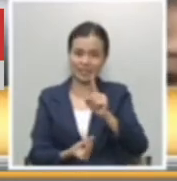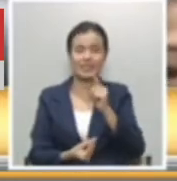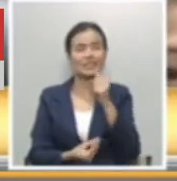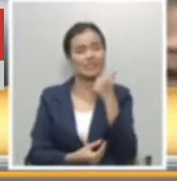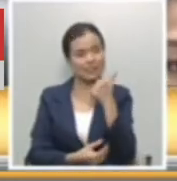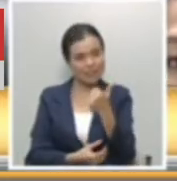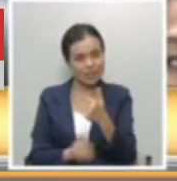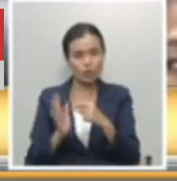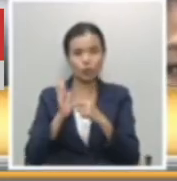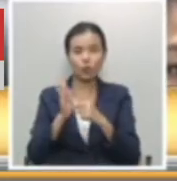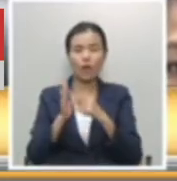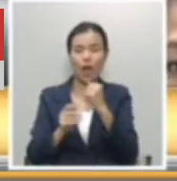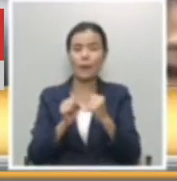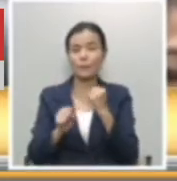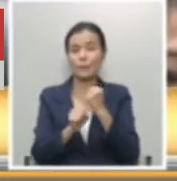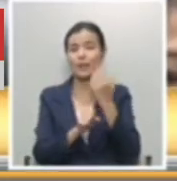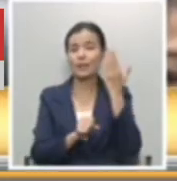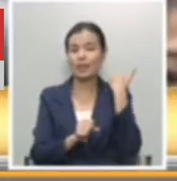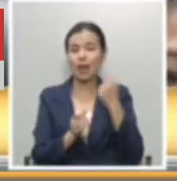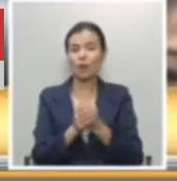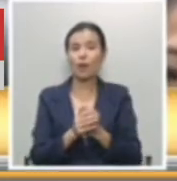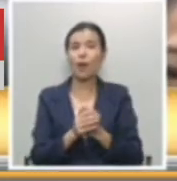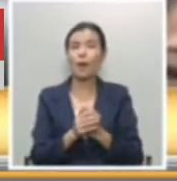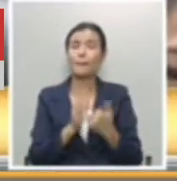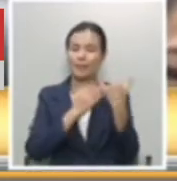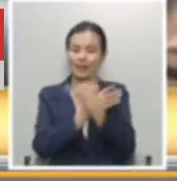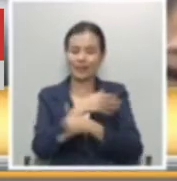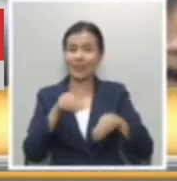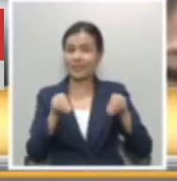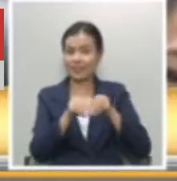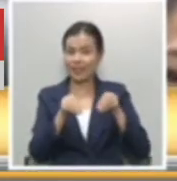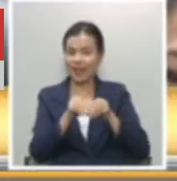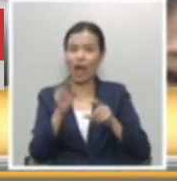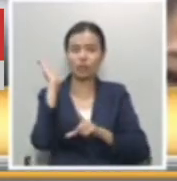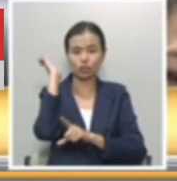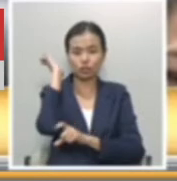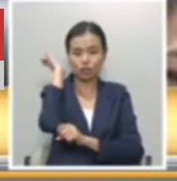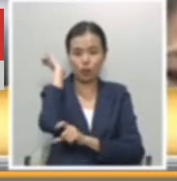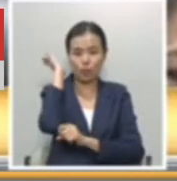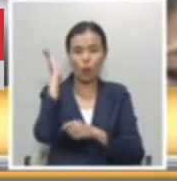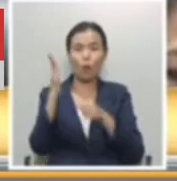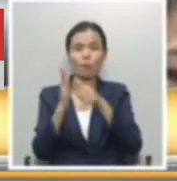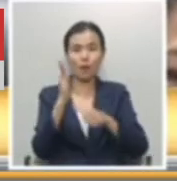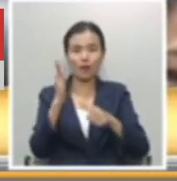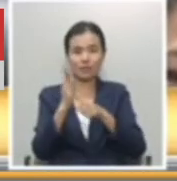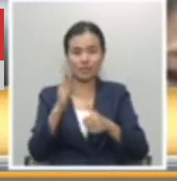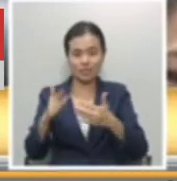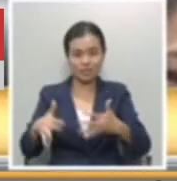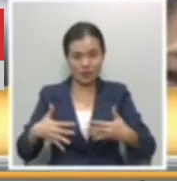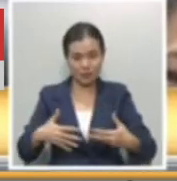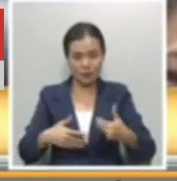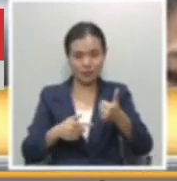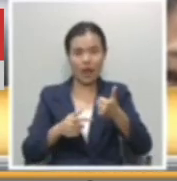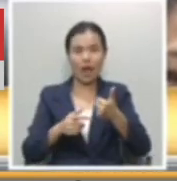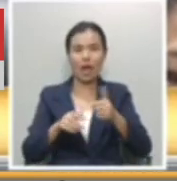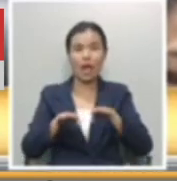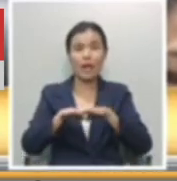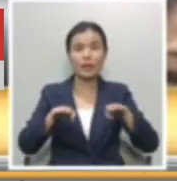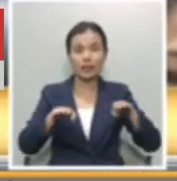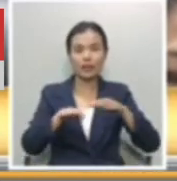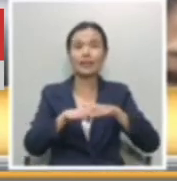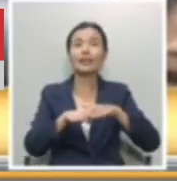ะครับเช่นปีที่แล้วครับยกตัวอย่างประเทศเพื่อนบ้านประเทศสิงคโปร์เขาจัดเก็บภาษีได้เกินประมาณการ